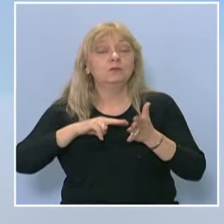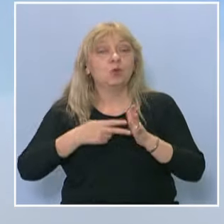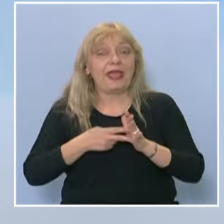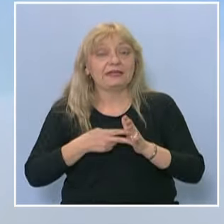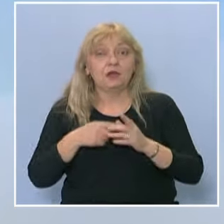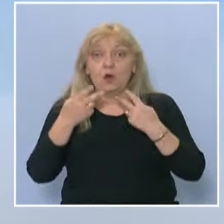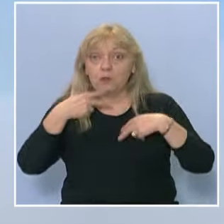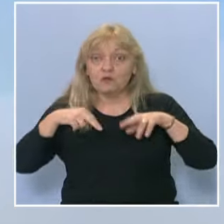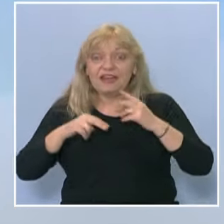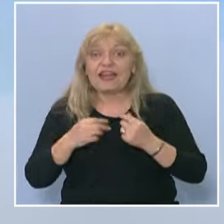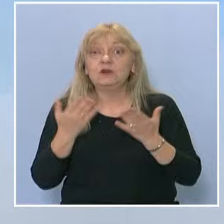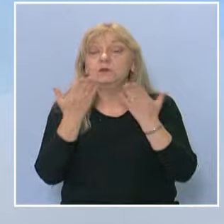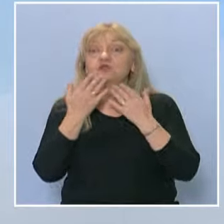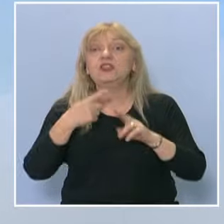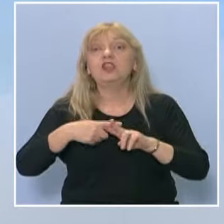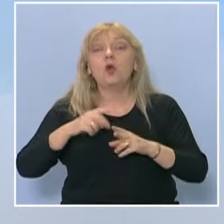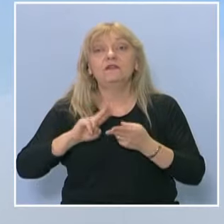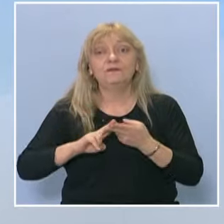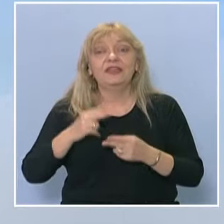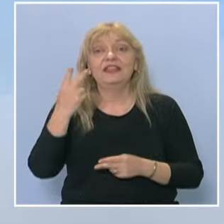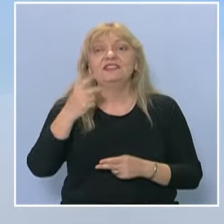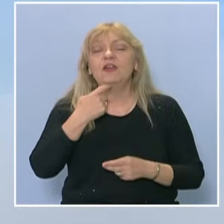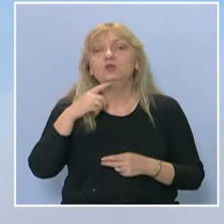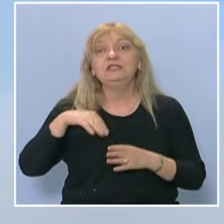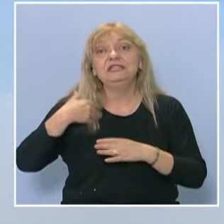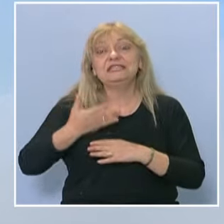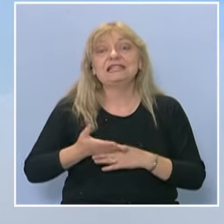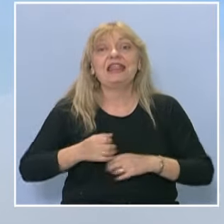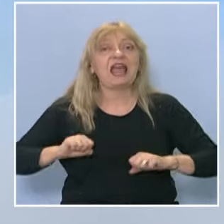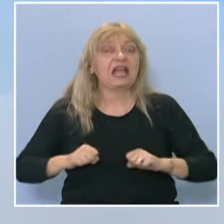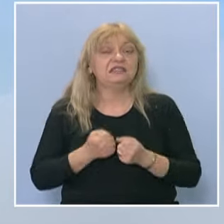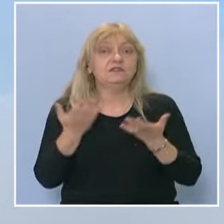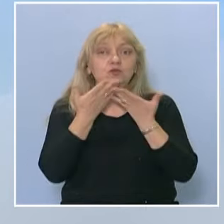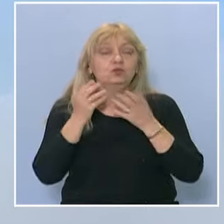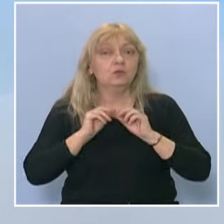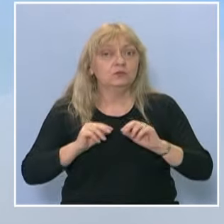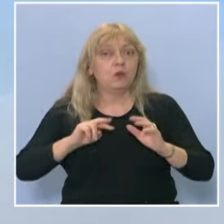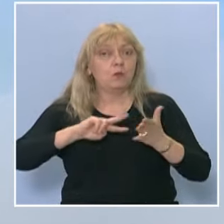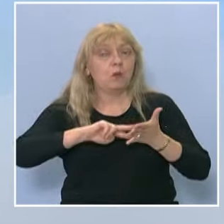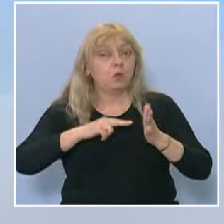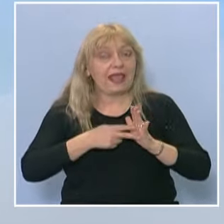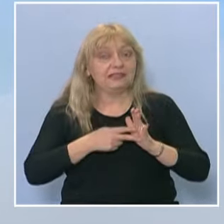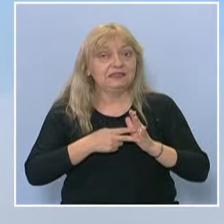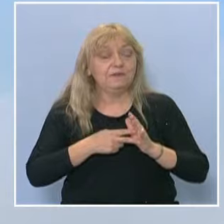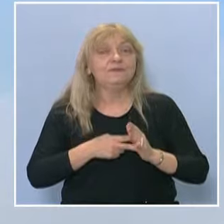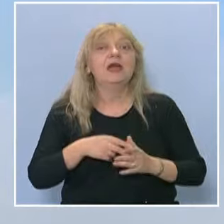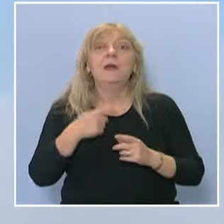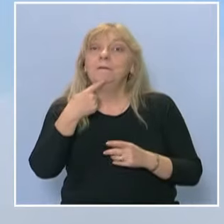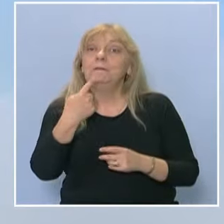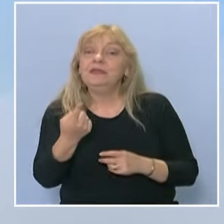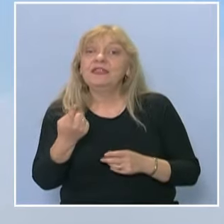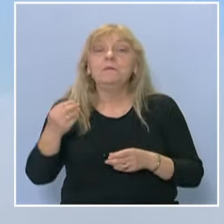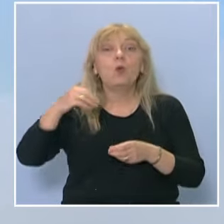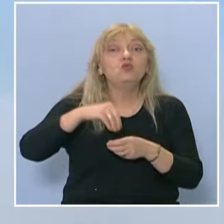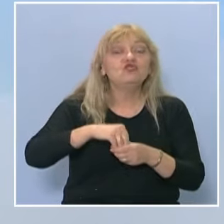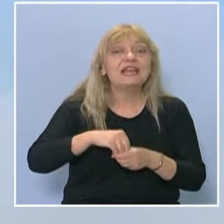Никола Вапцаров. 2 години след активното обучение по проекта «Нека водим света заедно», питаме участниците какво